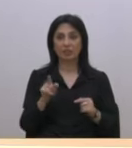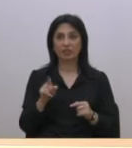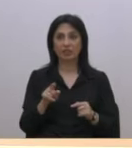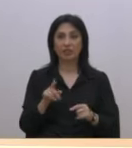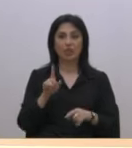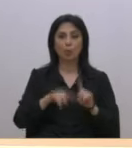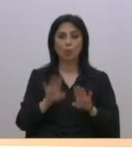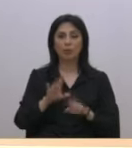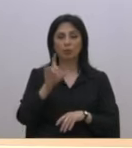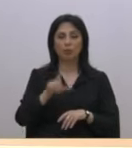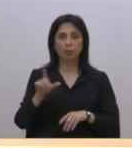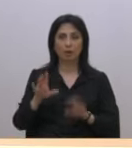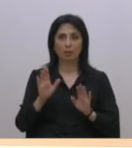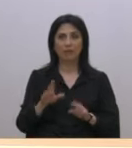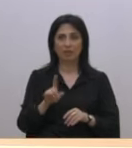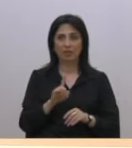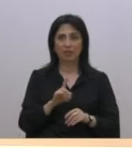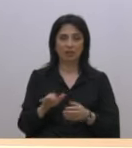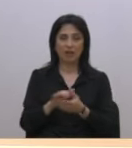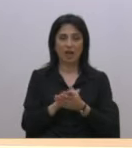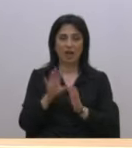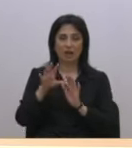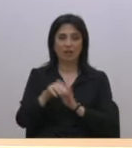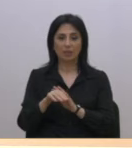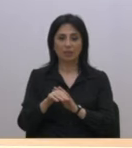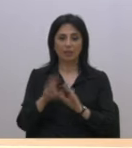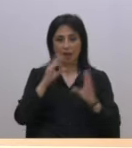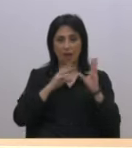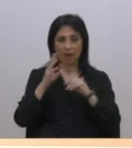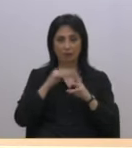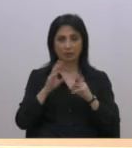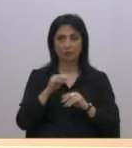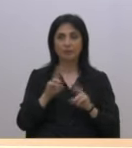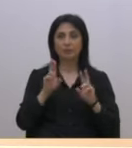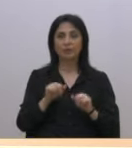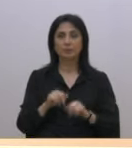უსამშობლო ადამიანები გარკვეულწილად გაერთიანებას ახერხებენ. და